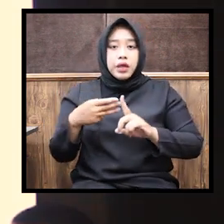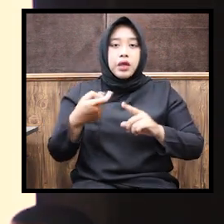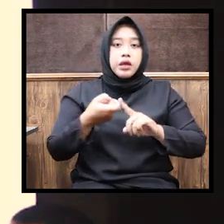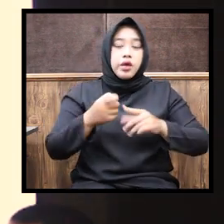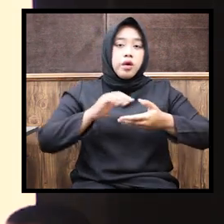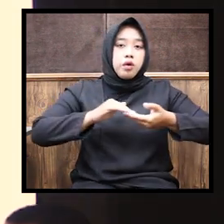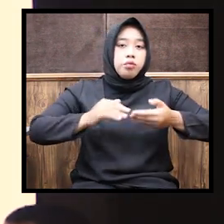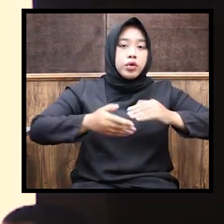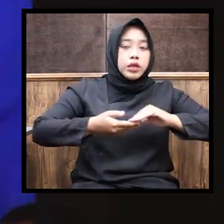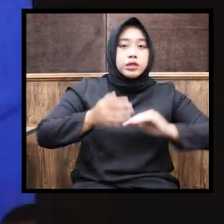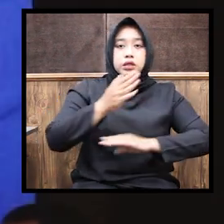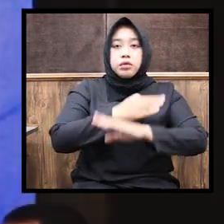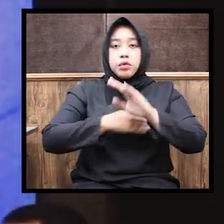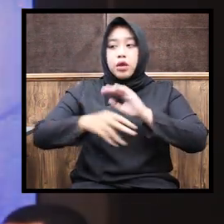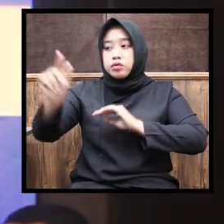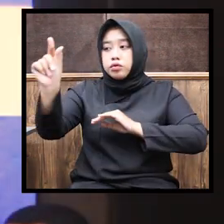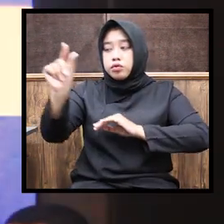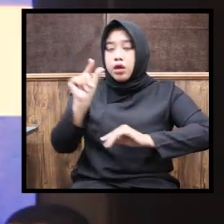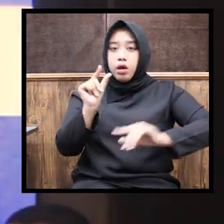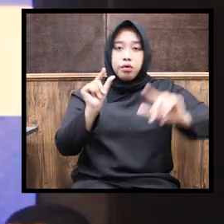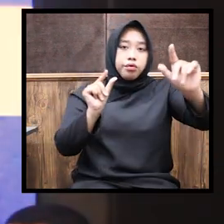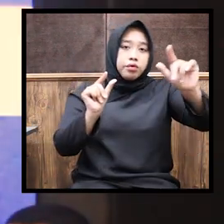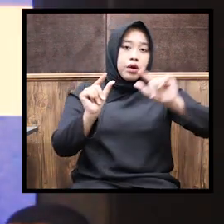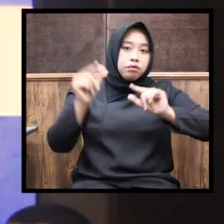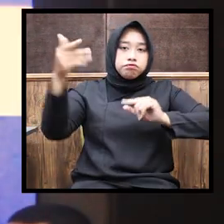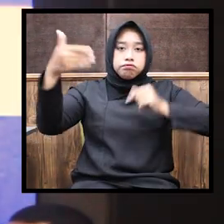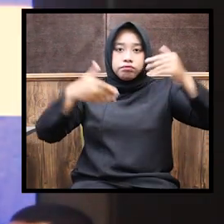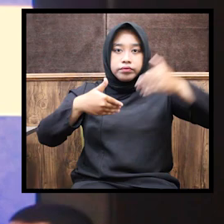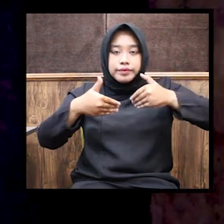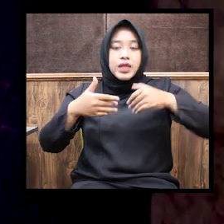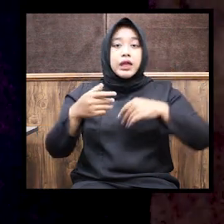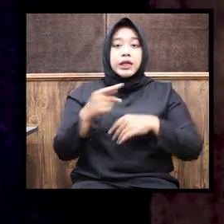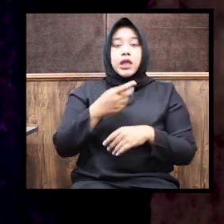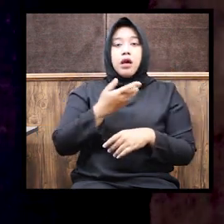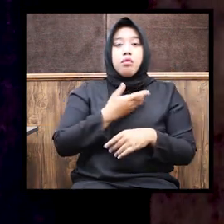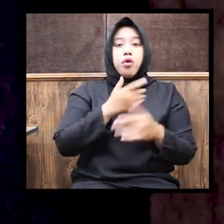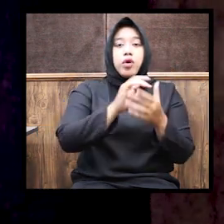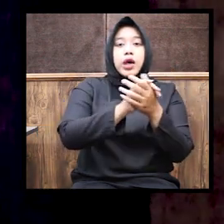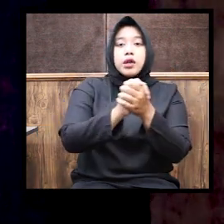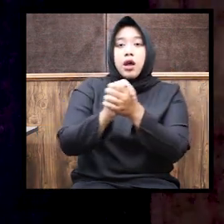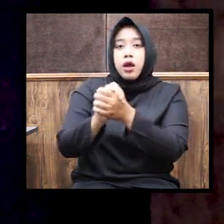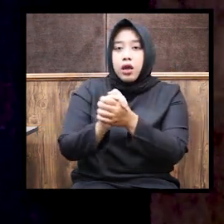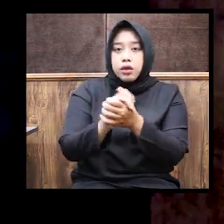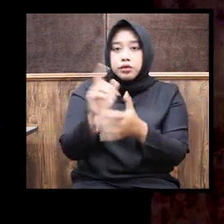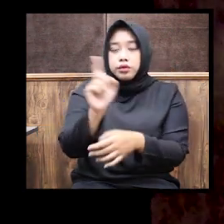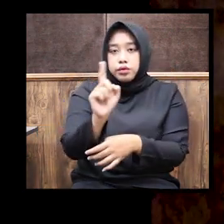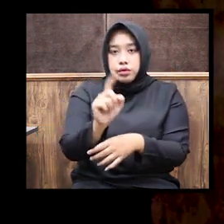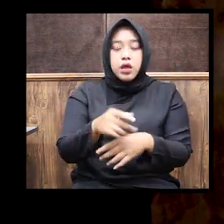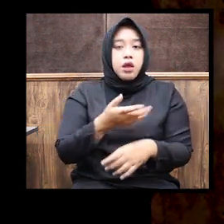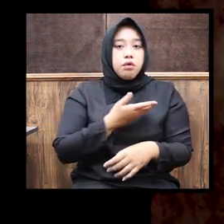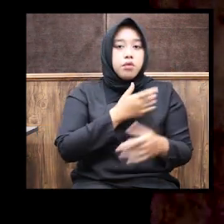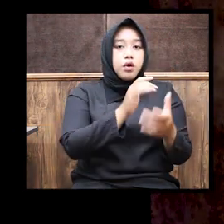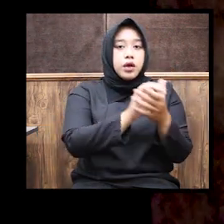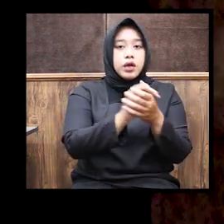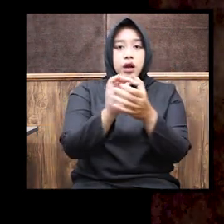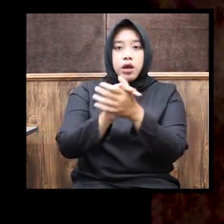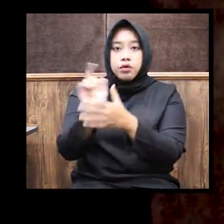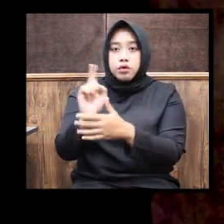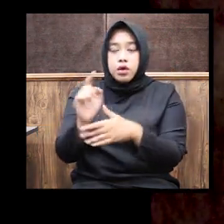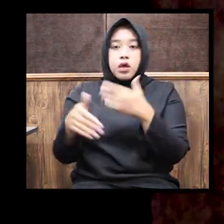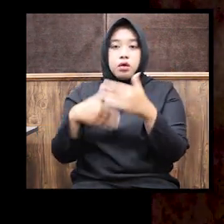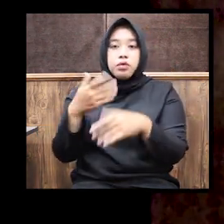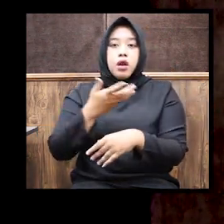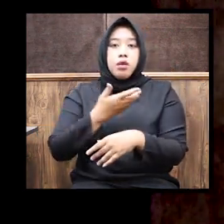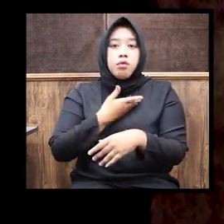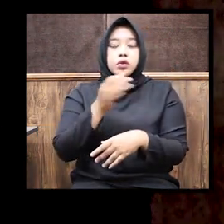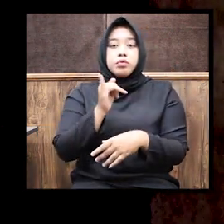komunitas disabilitas kita undang ee paling enggak kita kenalan dulu waktu itu kita paling enggak kita kenalan dulu waktu itu kemudian kita